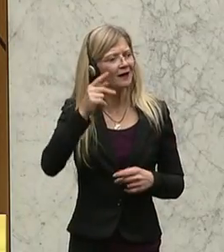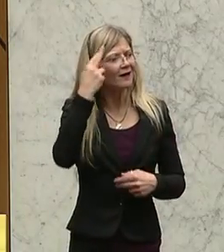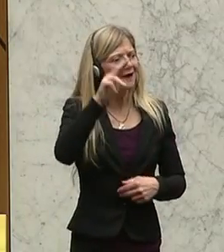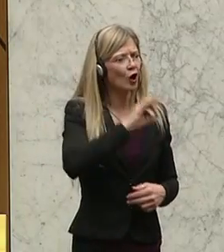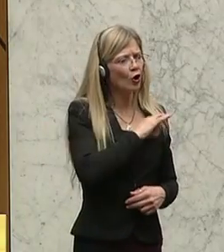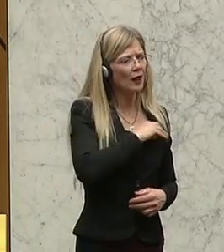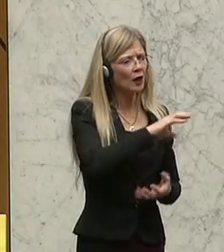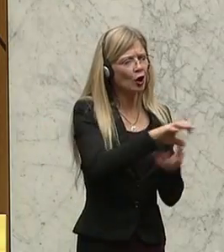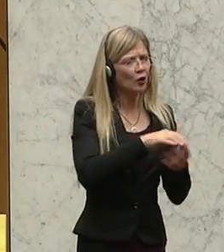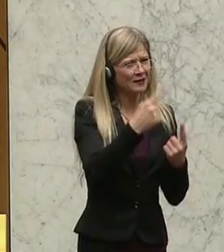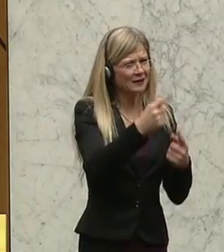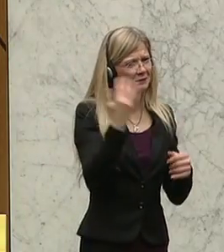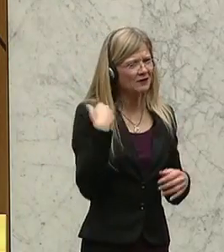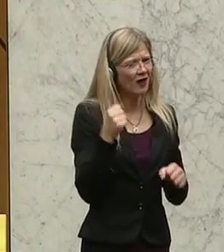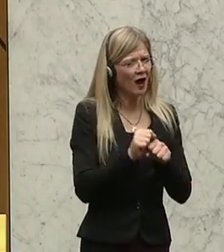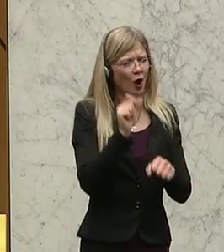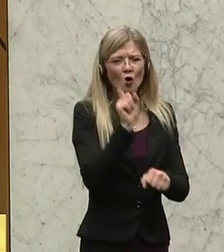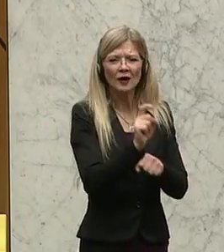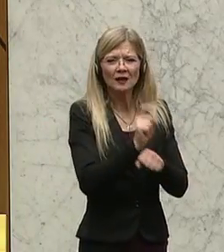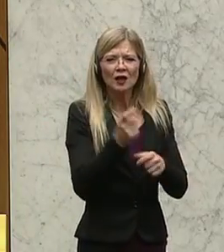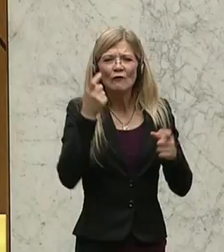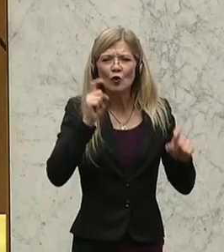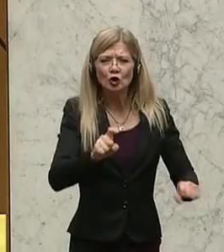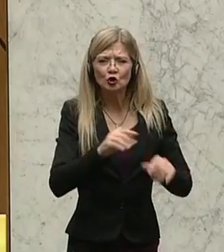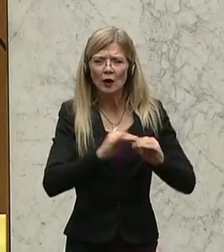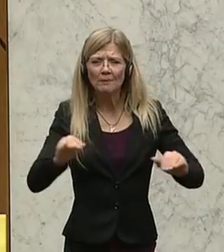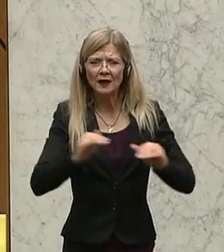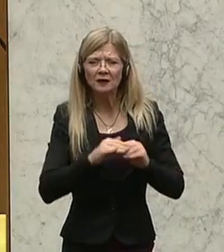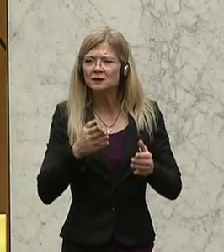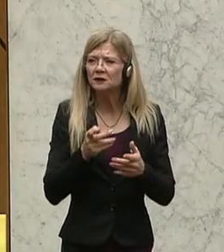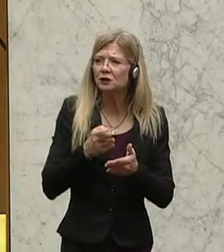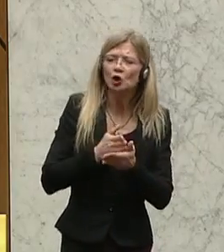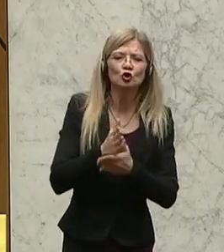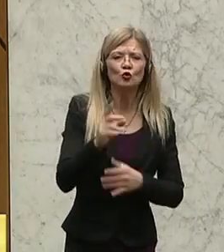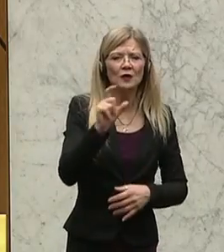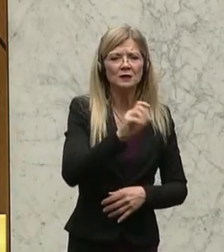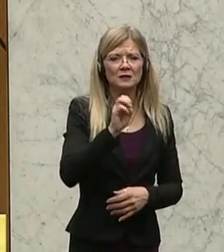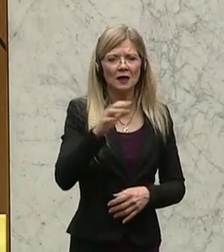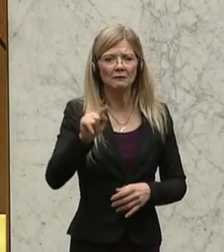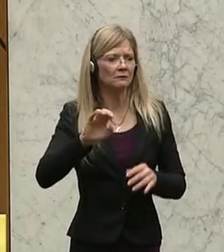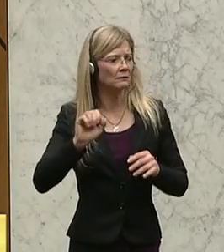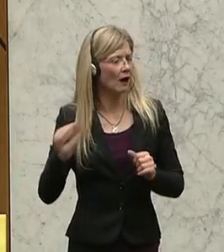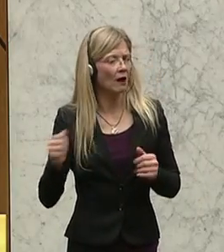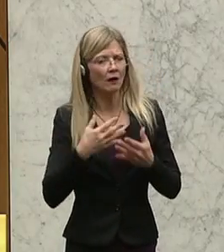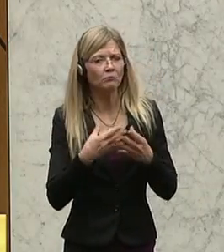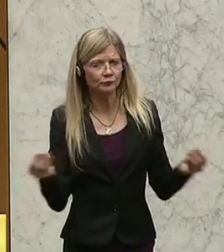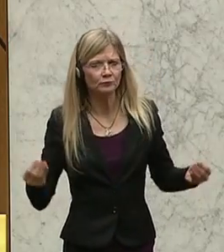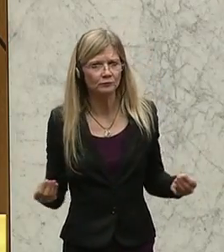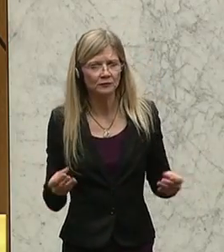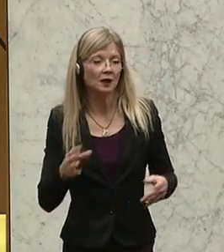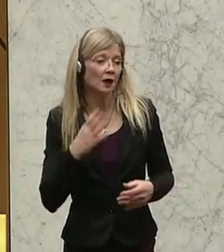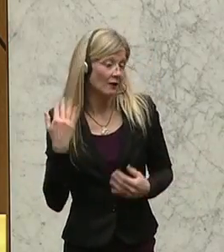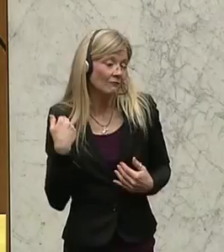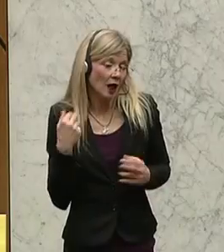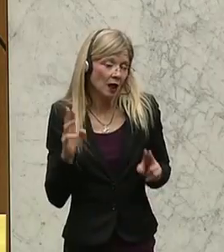auch kritisiert, dass das Vorsorgeprinzip durch CETA obsolet wird. Zu Recht haben Sie auch darauf hingewiesen, dass